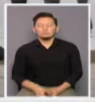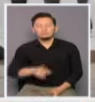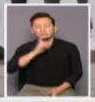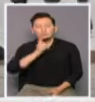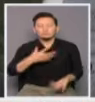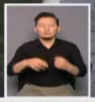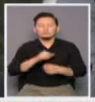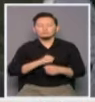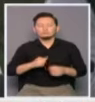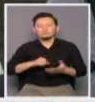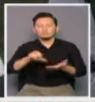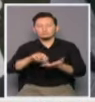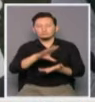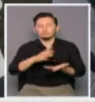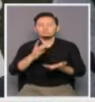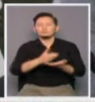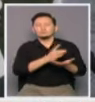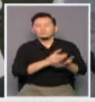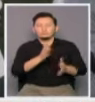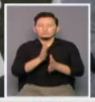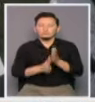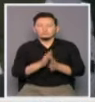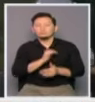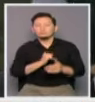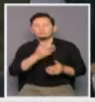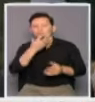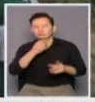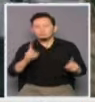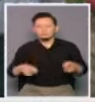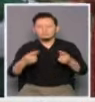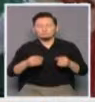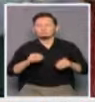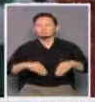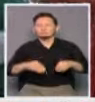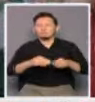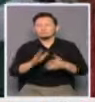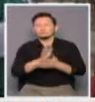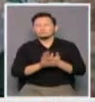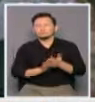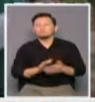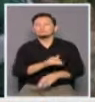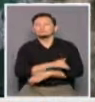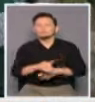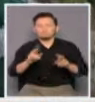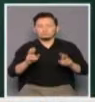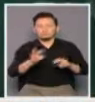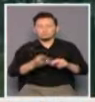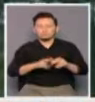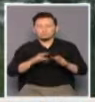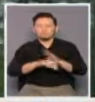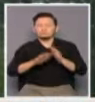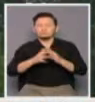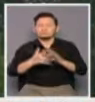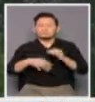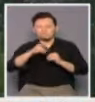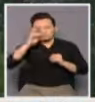Жастар өздеріне берілген учаскелерді, яғни саябақтарды көркейту, абаттандыру жұмыстары мен көше тазалығына жұмылдыруда. Сонымен қатар ауданның